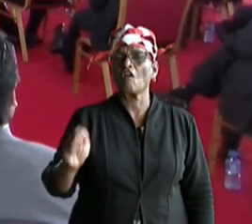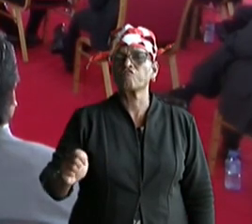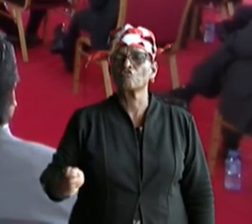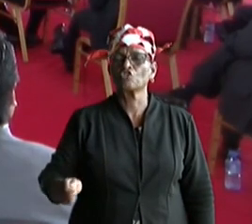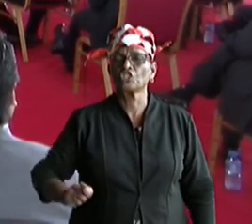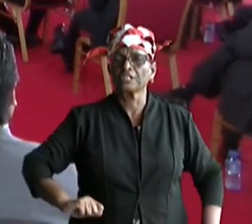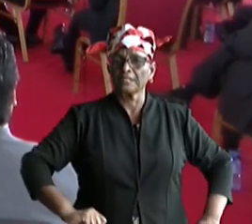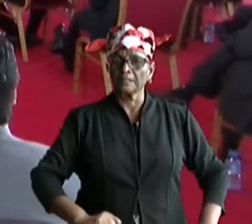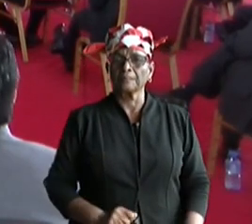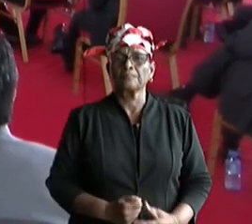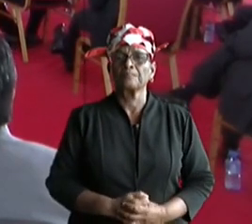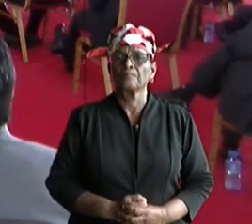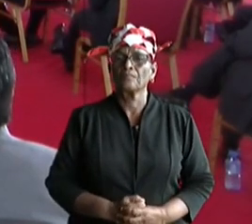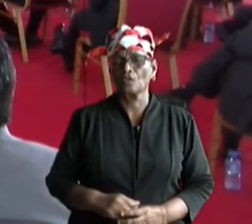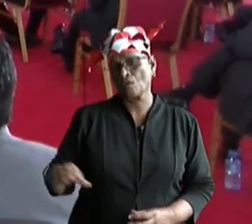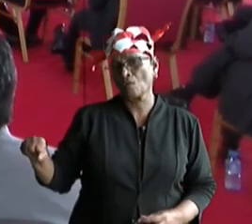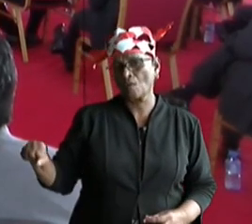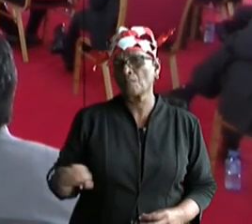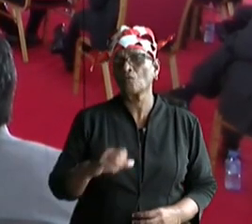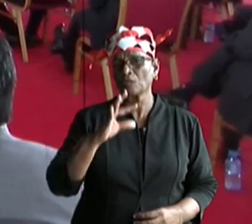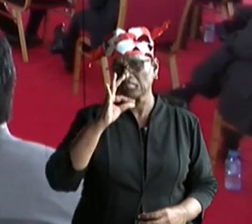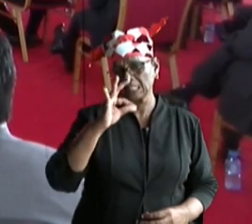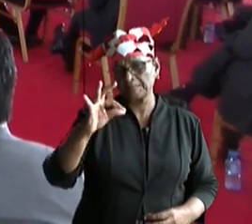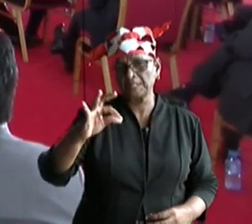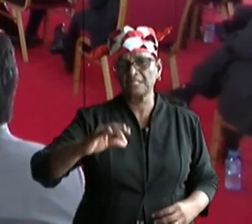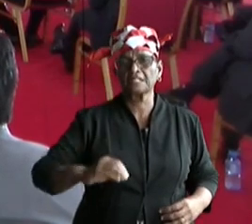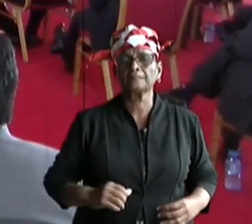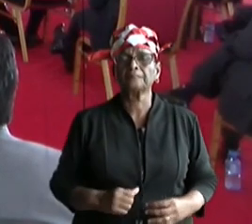leveren. Vicevoorzitter, u heeft het woord.